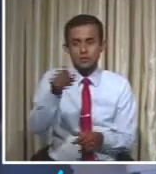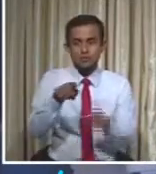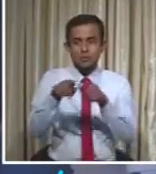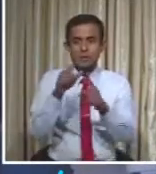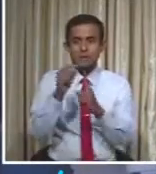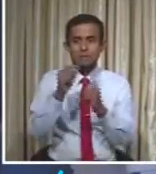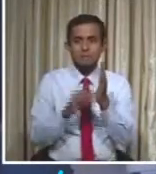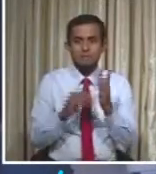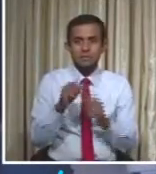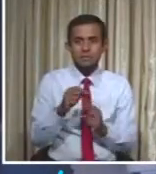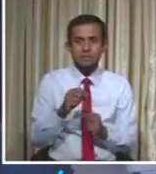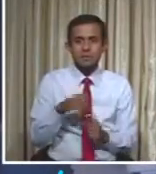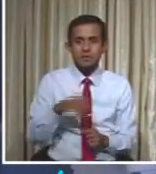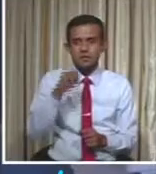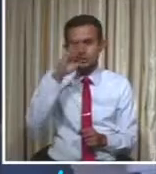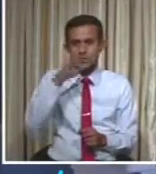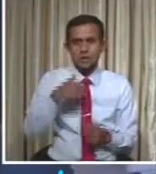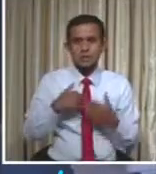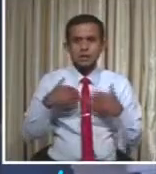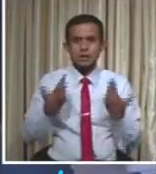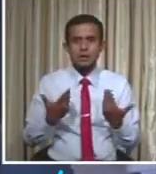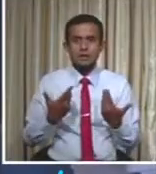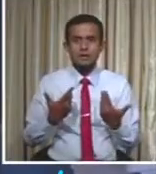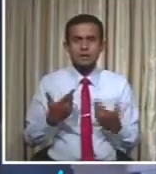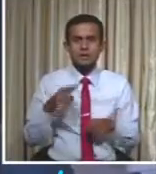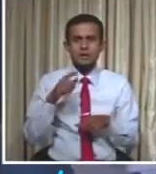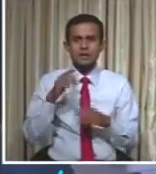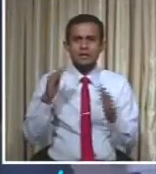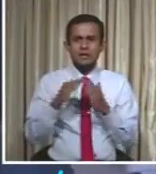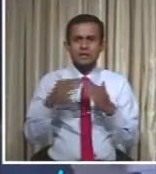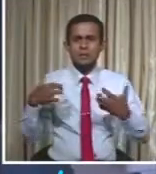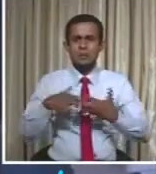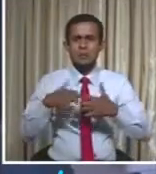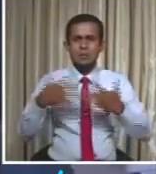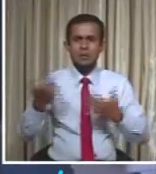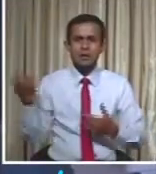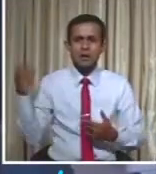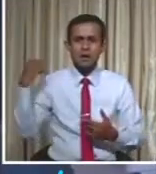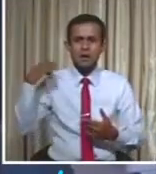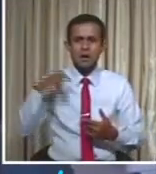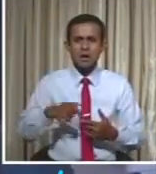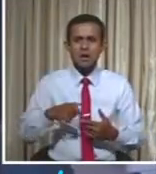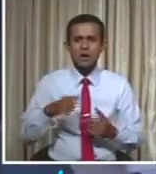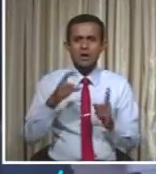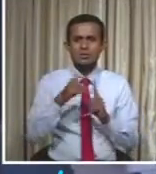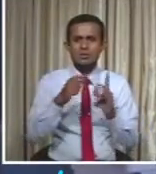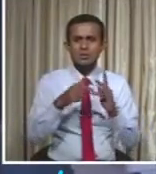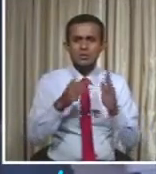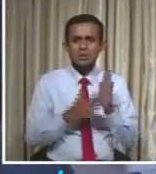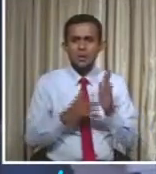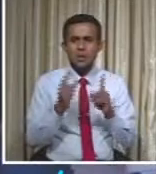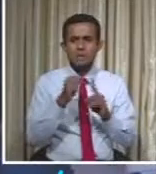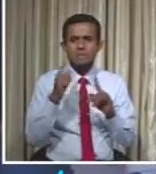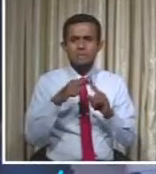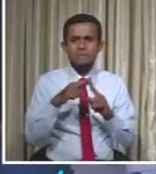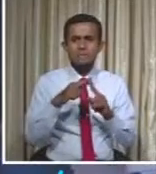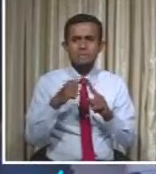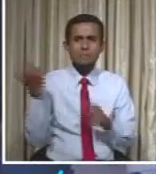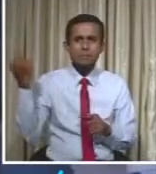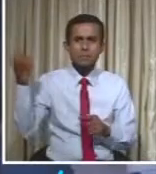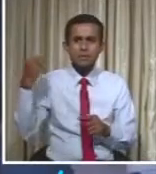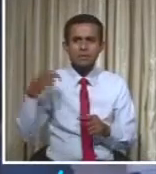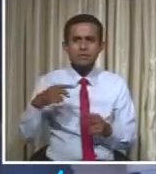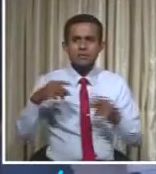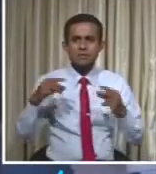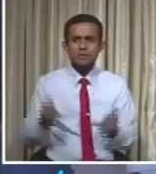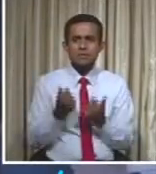මන්ත්‍රීවරේ කුදේ පාන්දර අපිත් නැති වෙලාවේ ගෙදර මොකක් හරි අවුලක්ද කොහෙද වෙලා ඇවිල්ලා අර දොම්පි පැත්තේ නිරාන් මන්ත්‍රීවරයා මේ